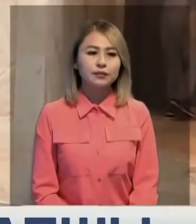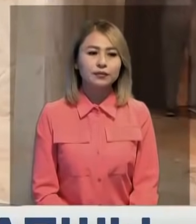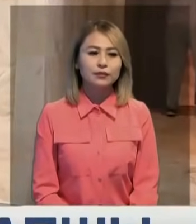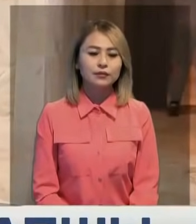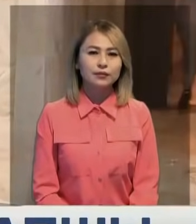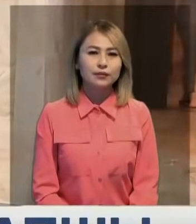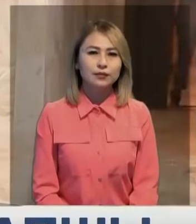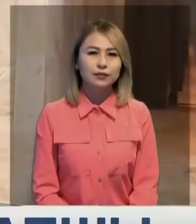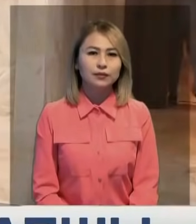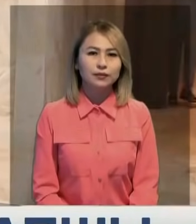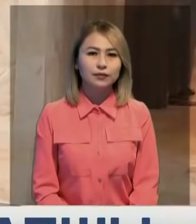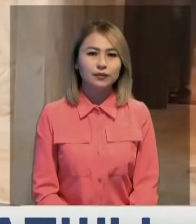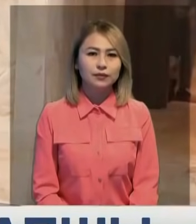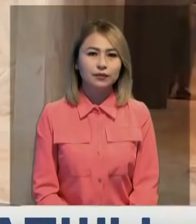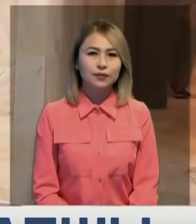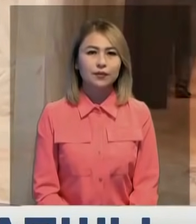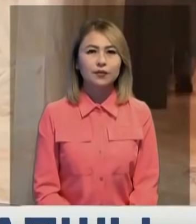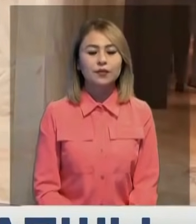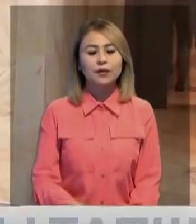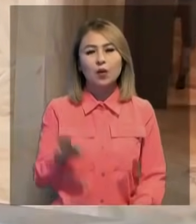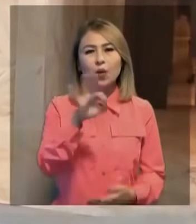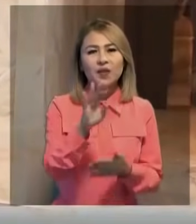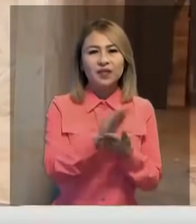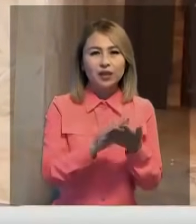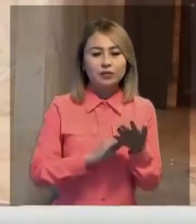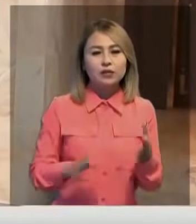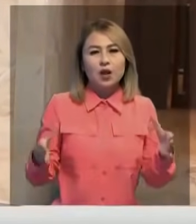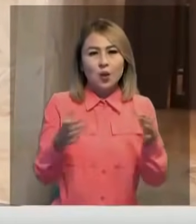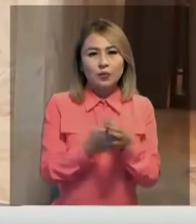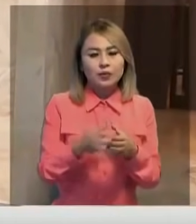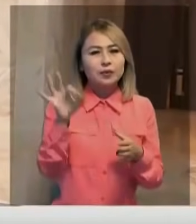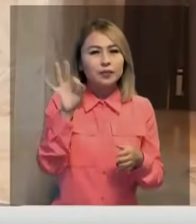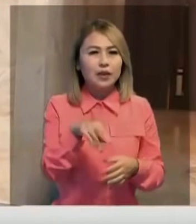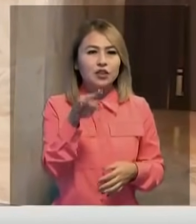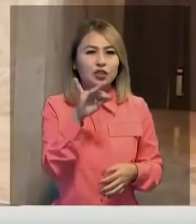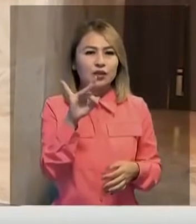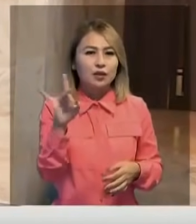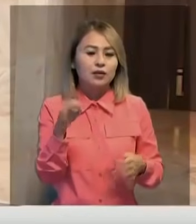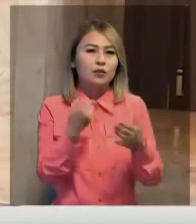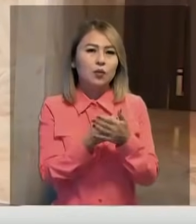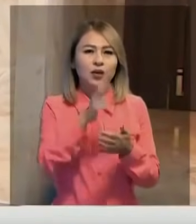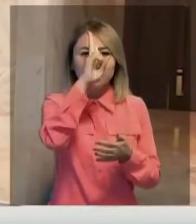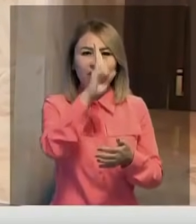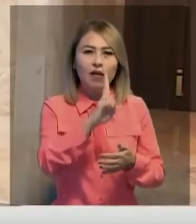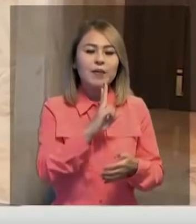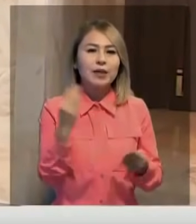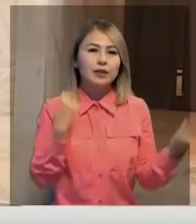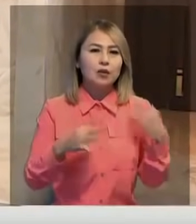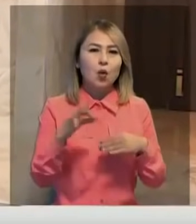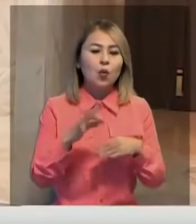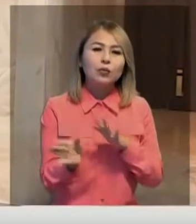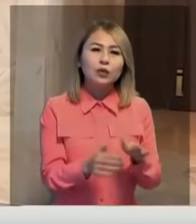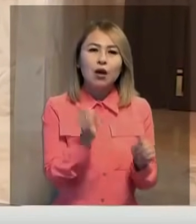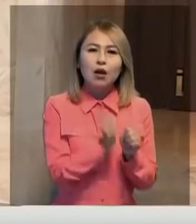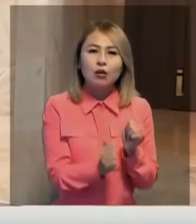26 таких площадках эти вопросы прорабатывались. Салалық ведомстволар мен қауымдастықтағы GR мамандары 2 айға дейін қарастырылатын кей мәселені